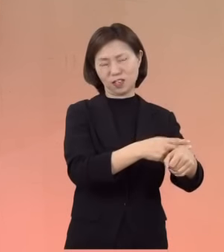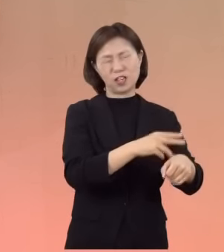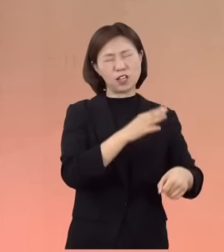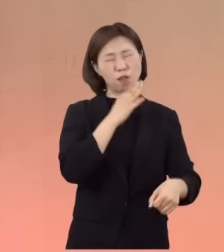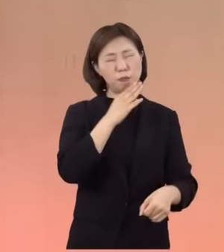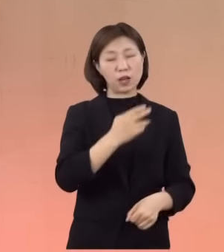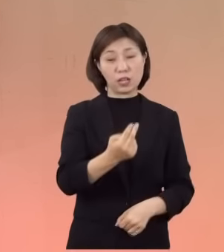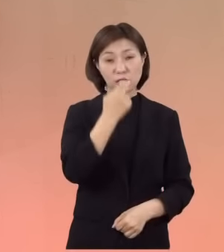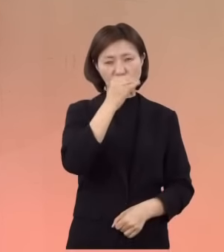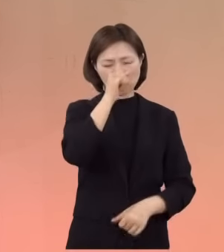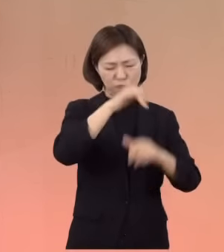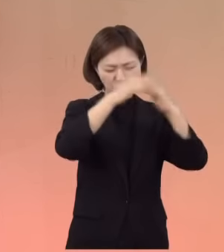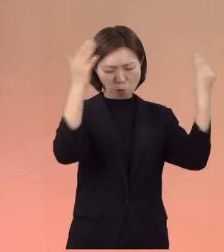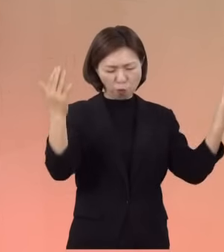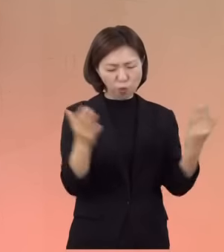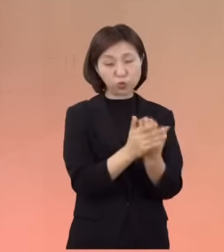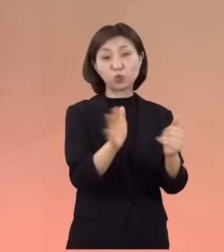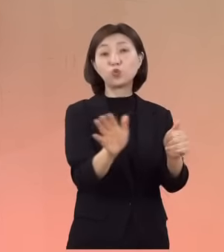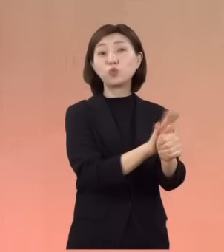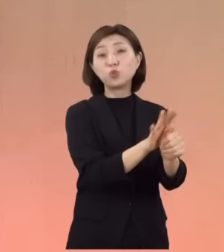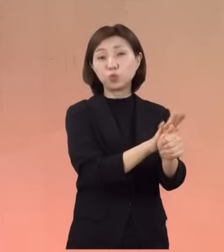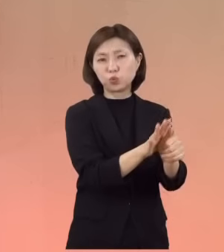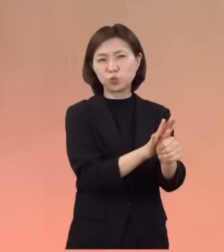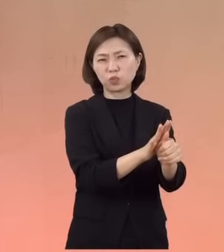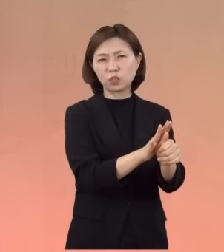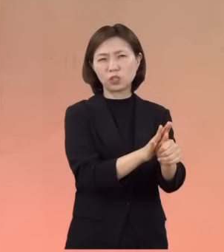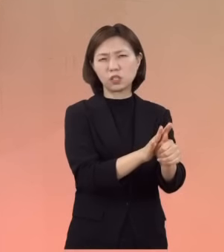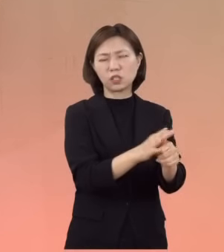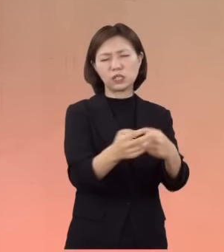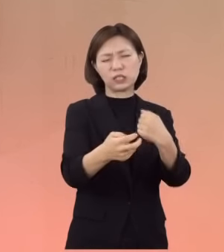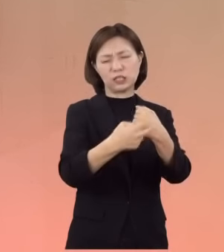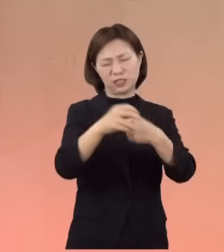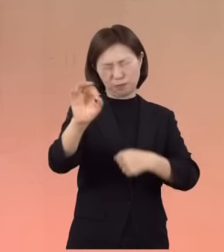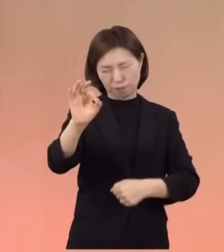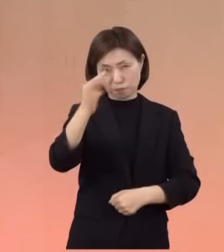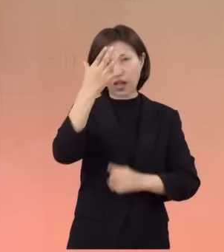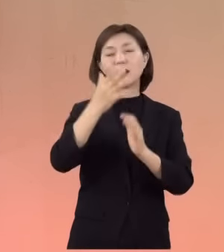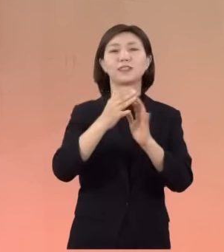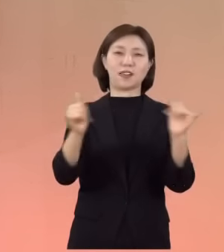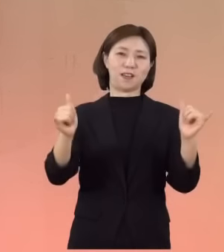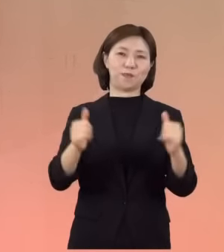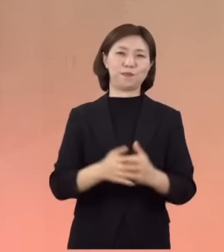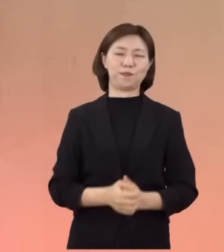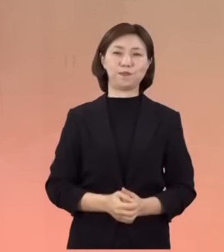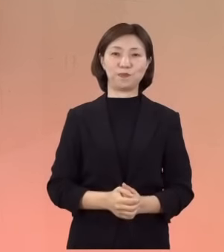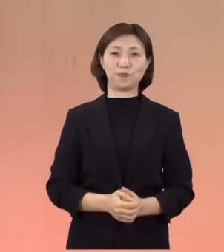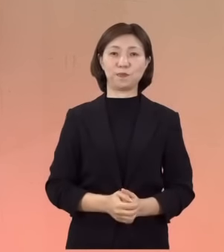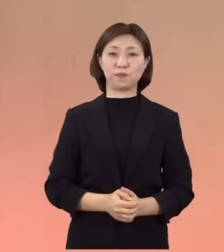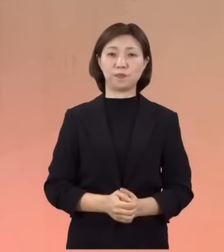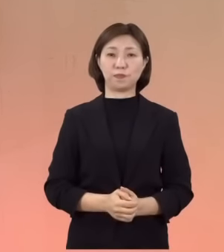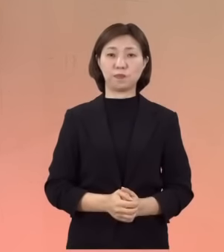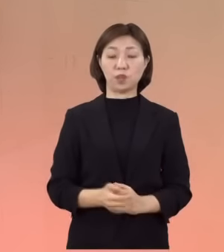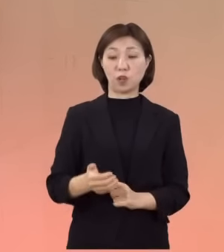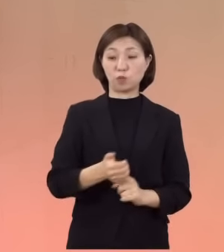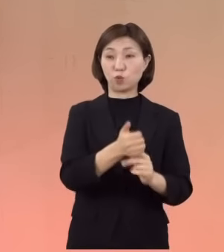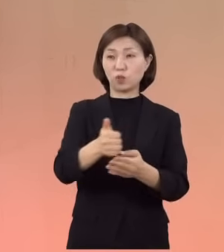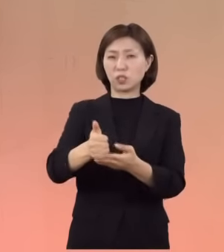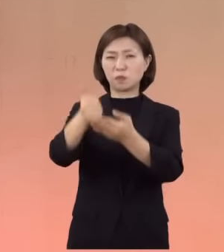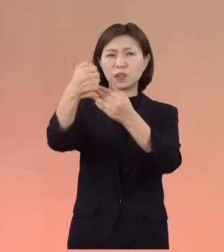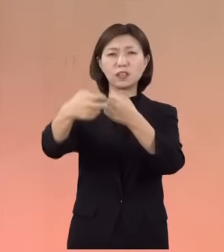주는 위대한 의왕 의술을 펼치시는 왕이시다 근데 부처님이